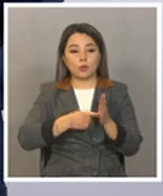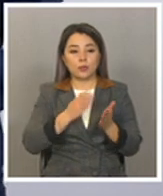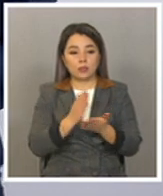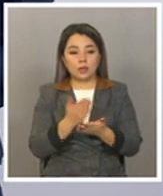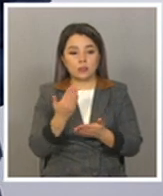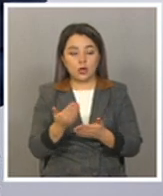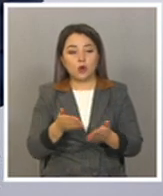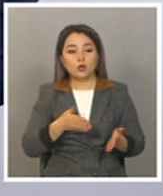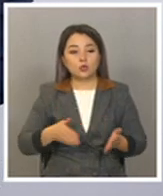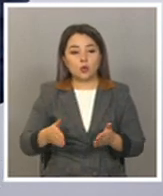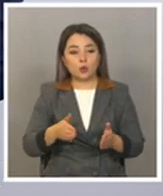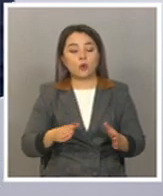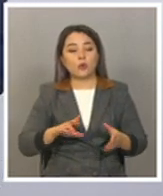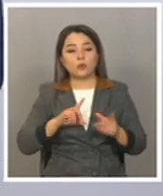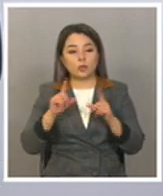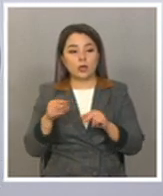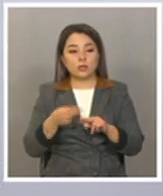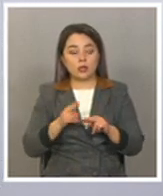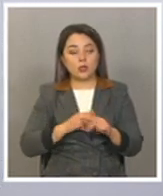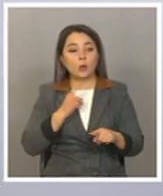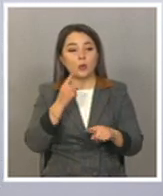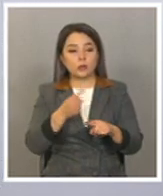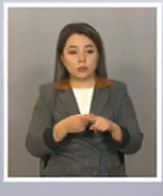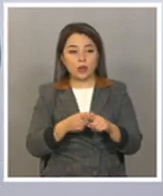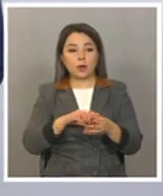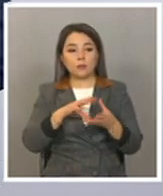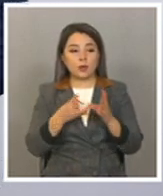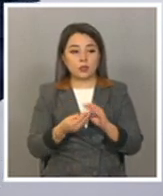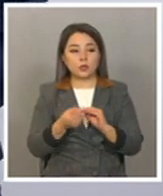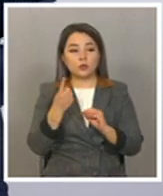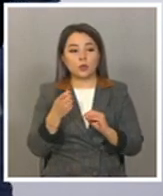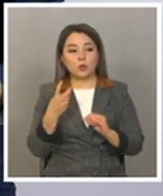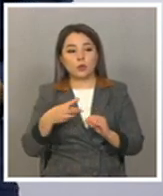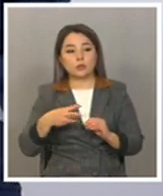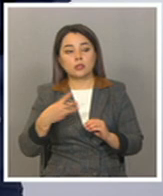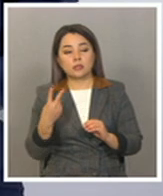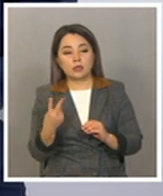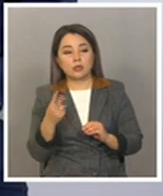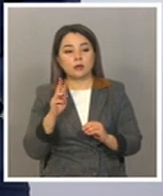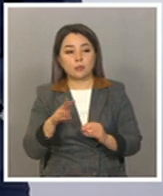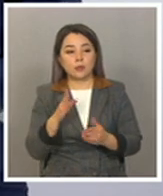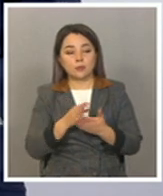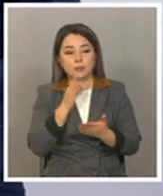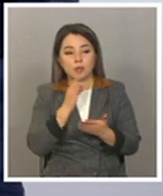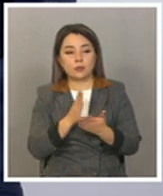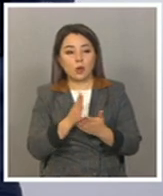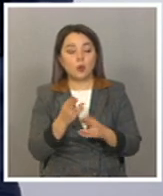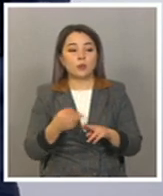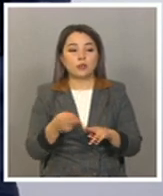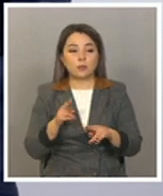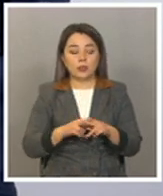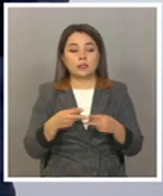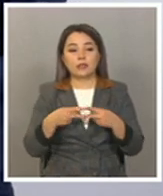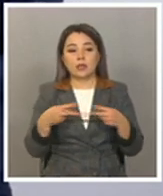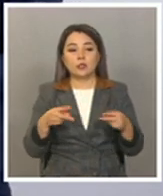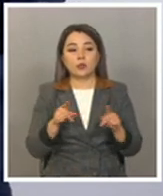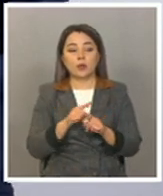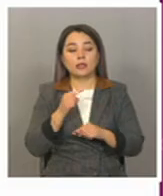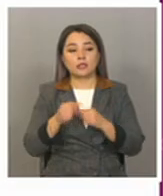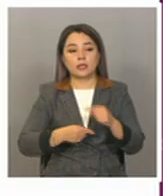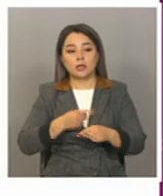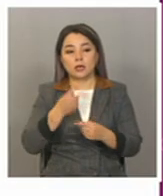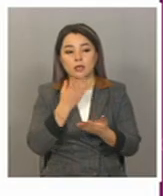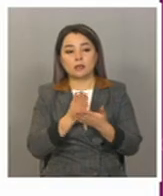жүрген жолдарының қосындысы барлығы 132 километрді береді екен. Сонымен теңдеуіміз келесідей болады.